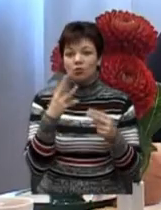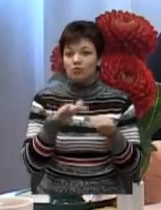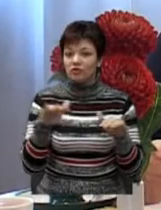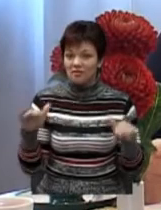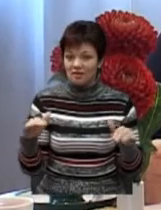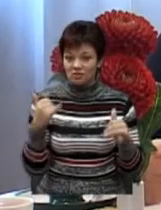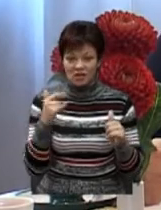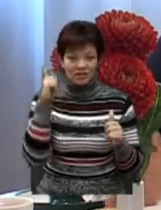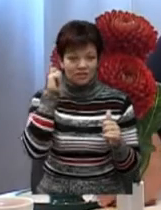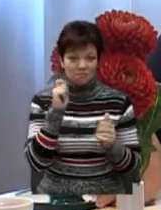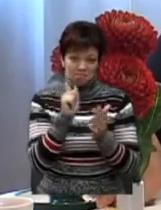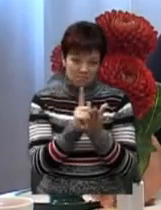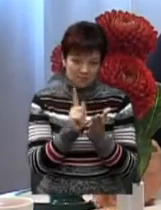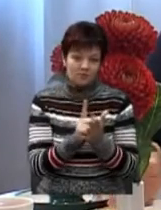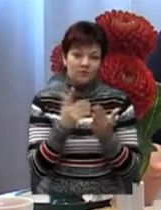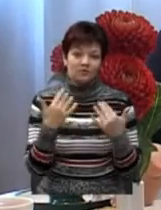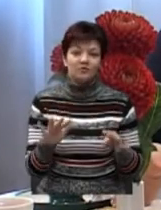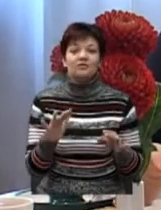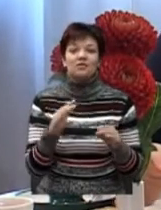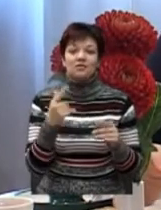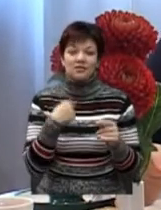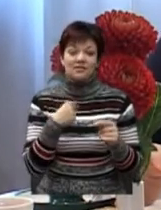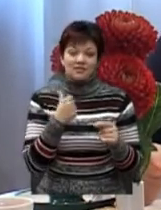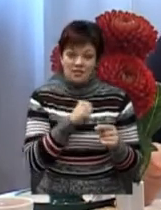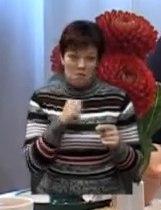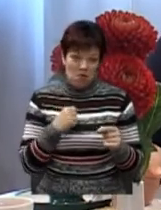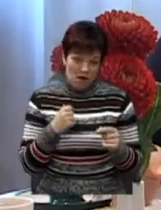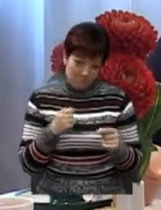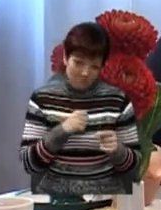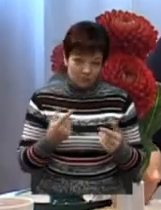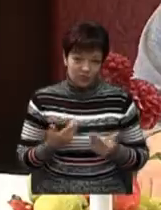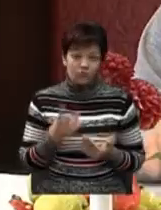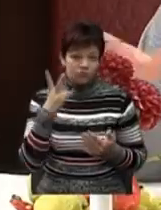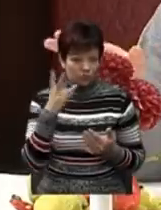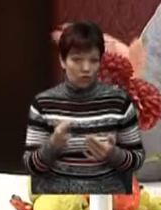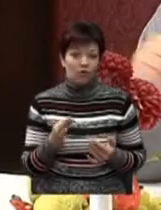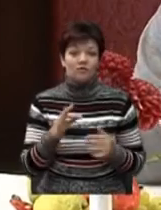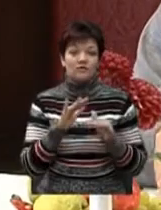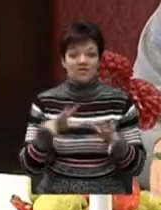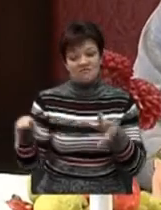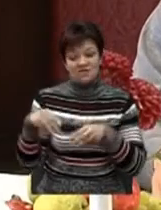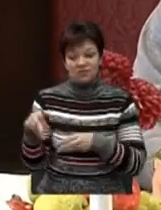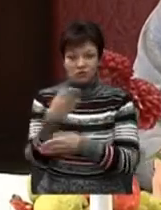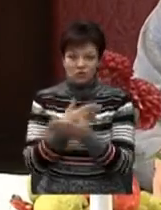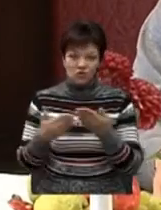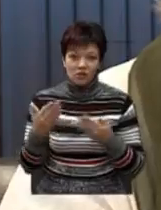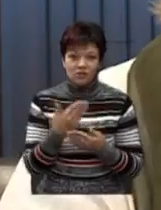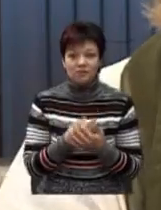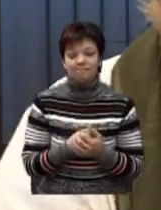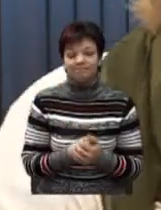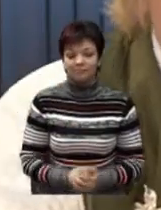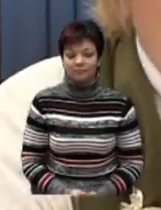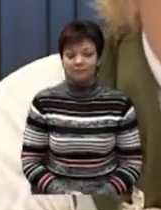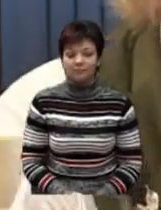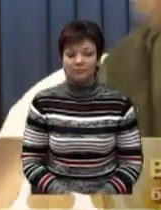старости осталась одна. Но с детьми не теряю свою связь. Ну так давайте про вас теперь. Вы теперь представьтесь. Меня